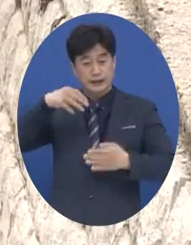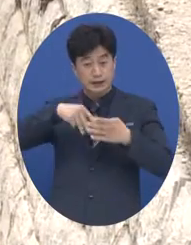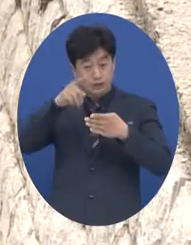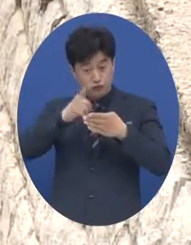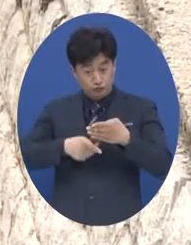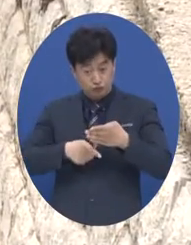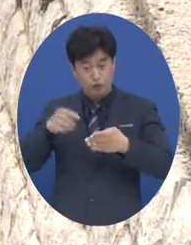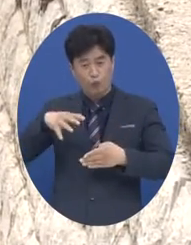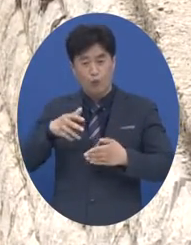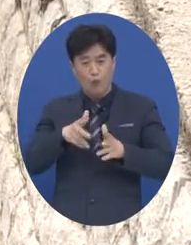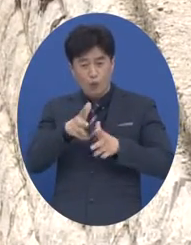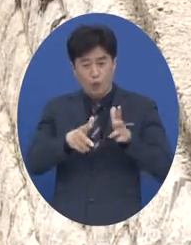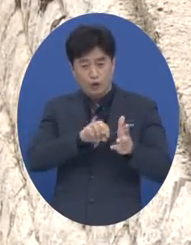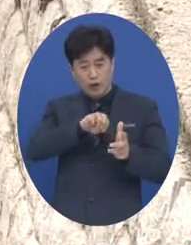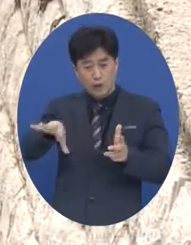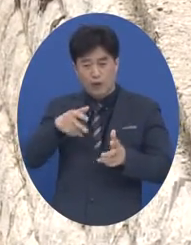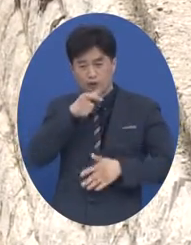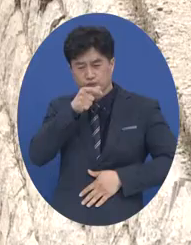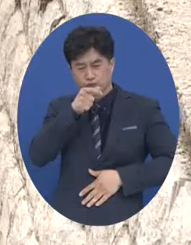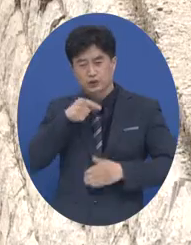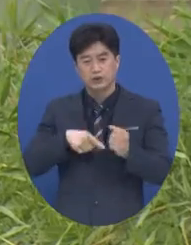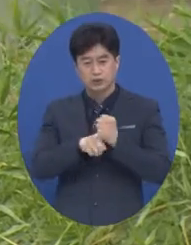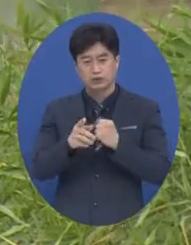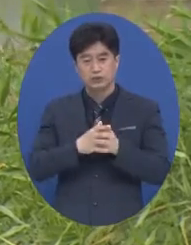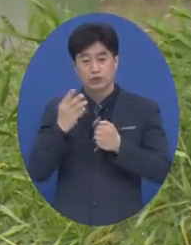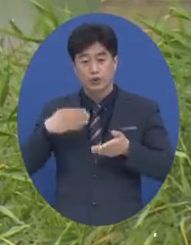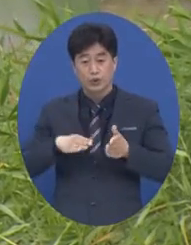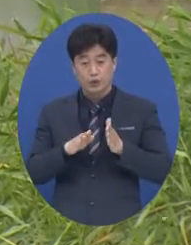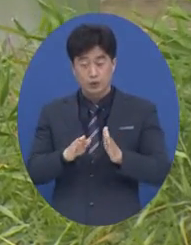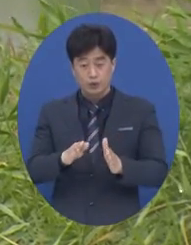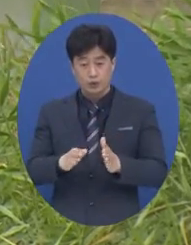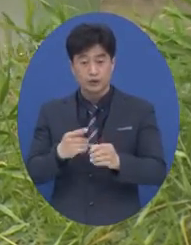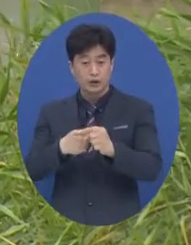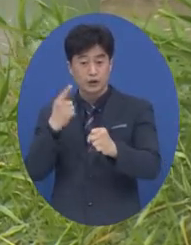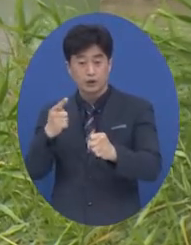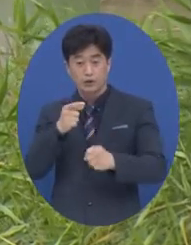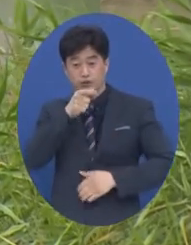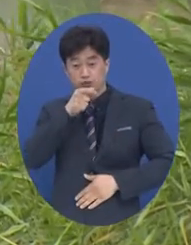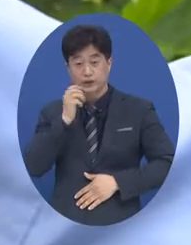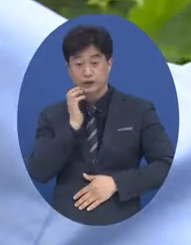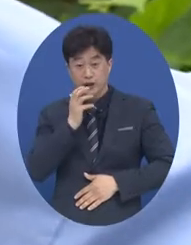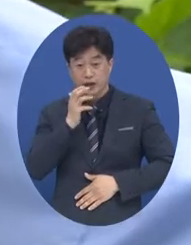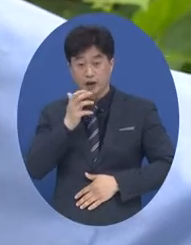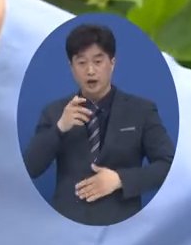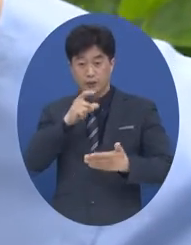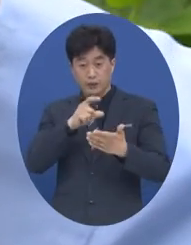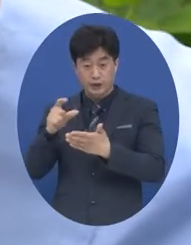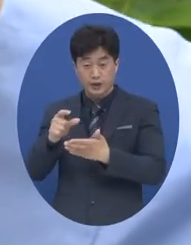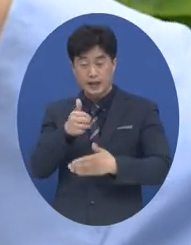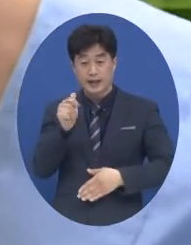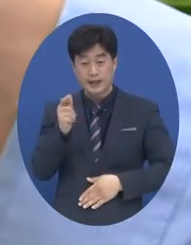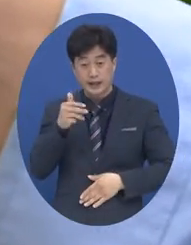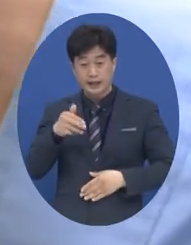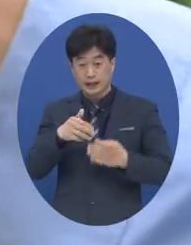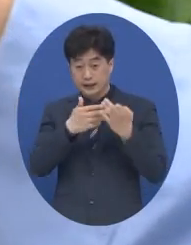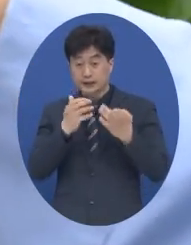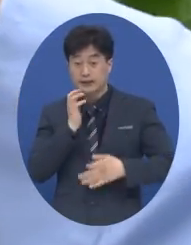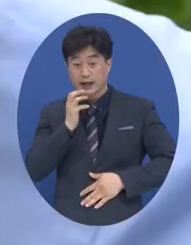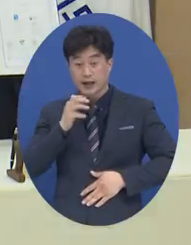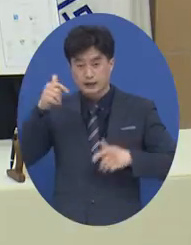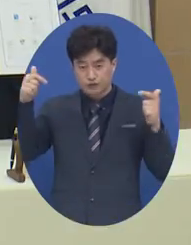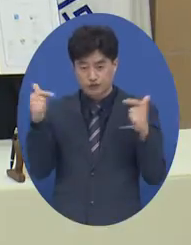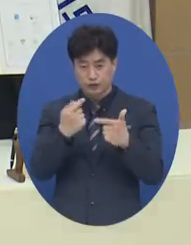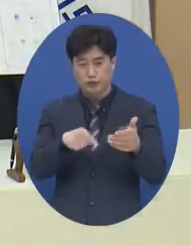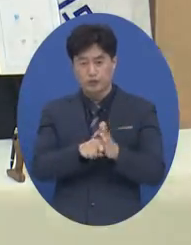공장 에서 입다는 패소 가 주요 원인 경기도는 지난해 물에 착색 정도를 표시하는 한탄강의 색도 를 낮추기